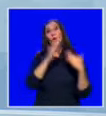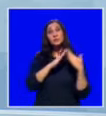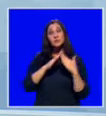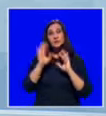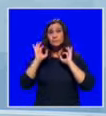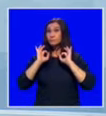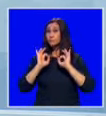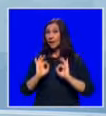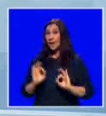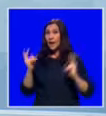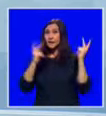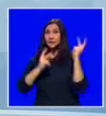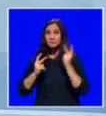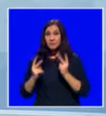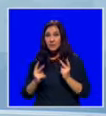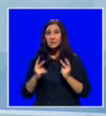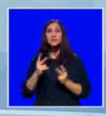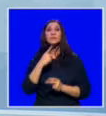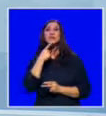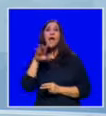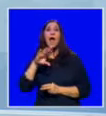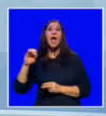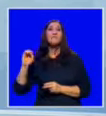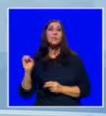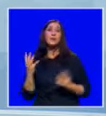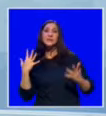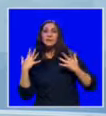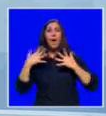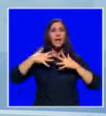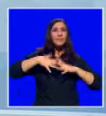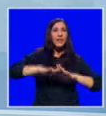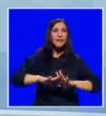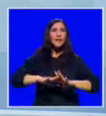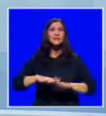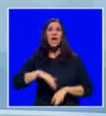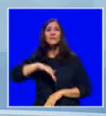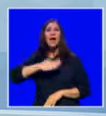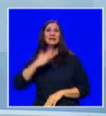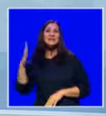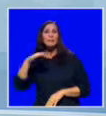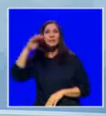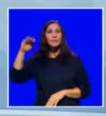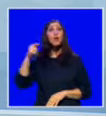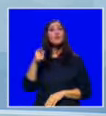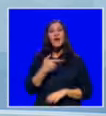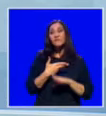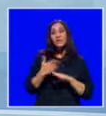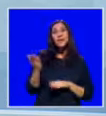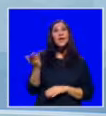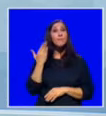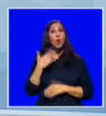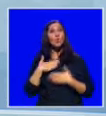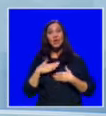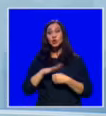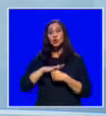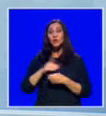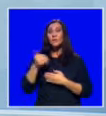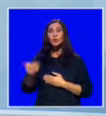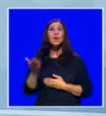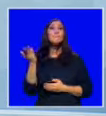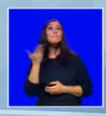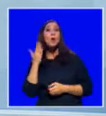добросъседство, така и, разбира се, обаче за европейската интеграция на Западните Балкани. Това е било винаги наш основен приоритет. Това